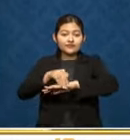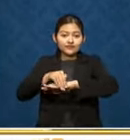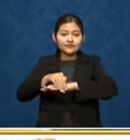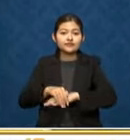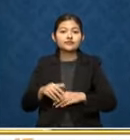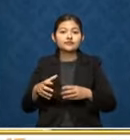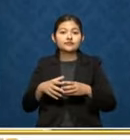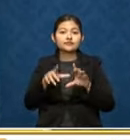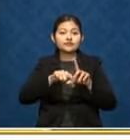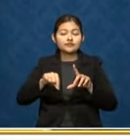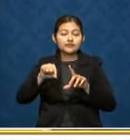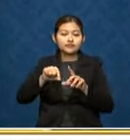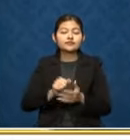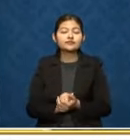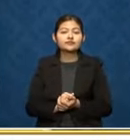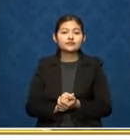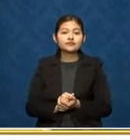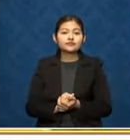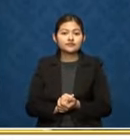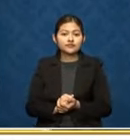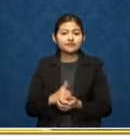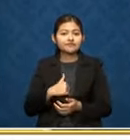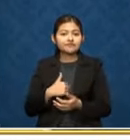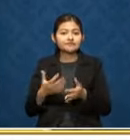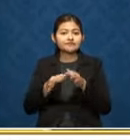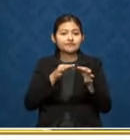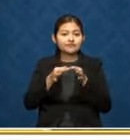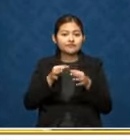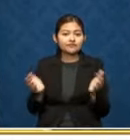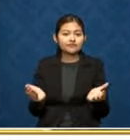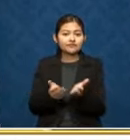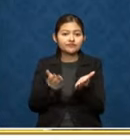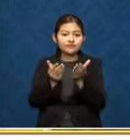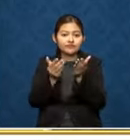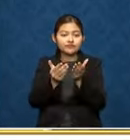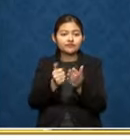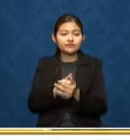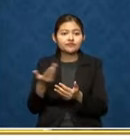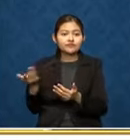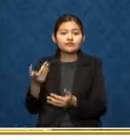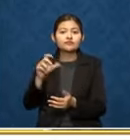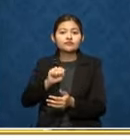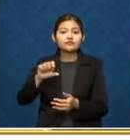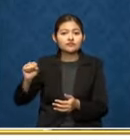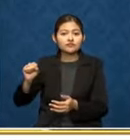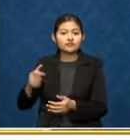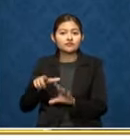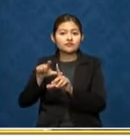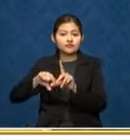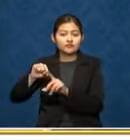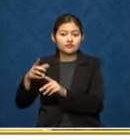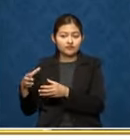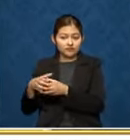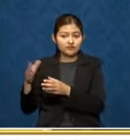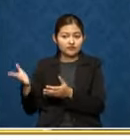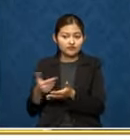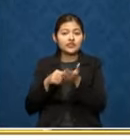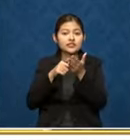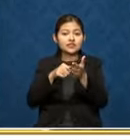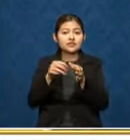ก้าวไกลผมขออภิปรายสนับสนุนยติที่เสนอโดยเพื่อนสมาชิกจากพรรคก้าวไกลนะครับ